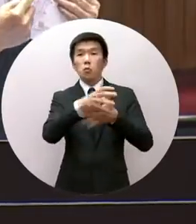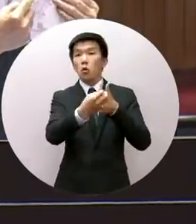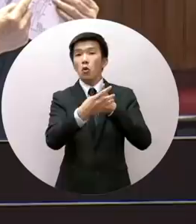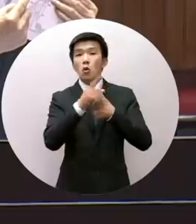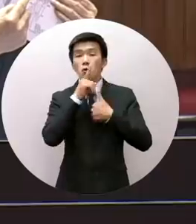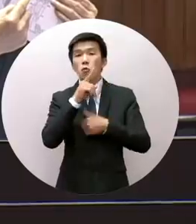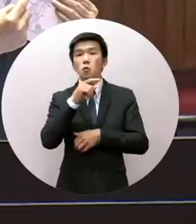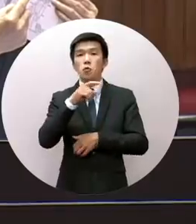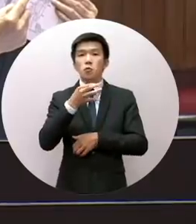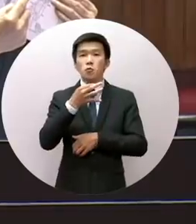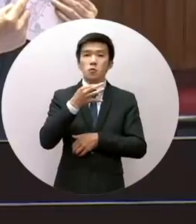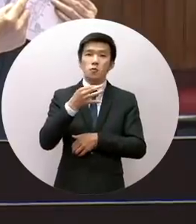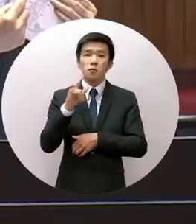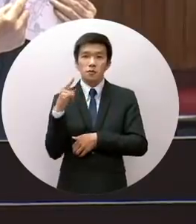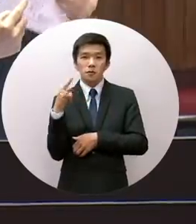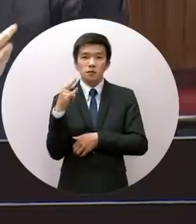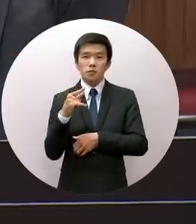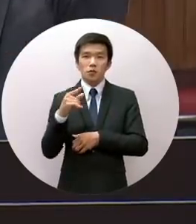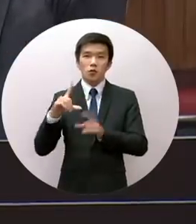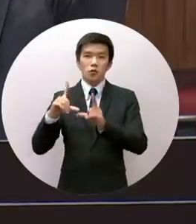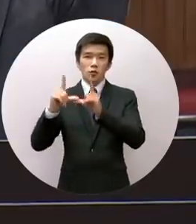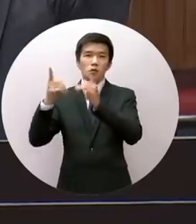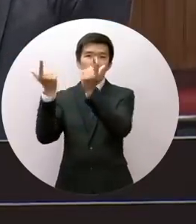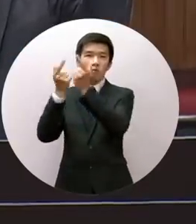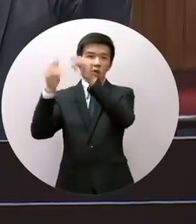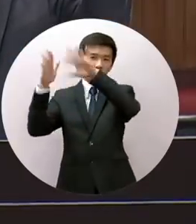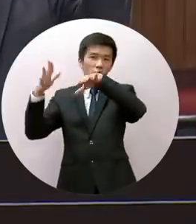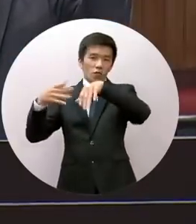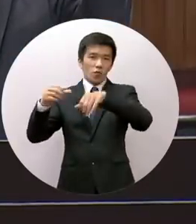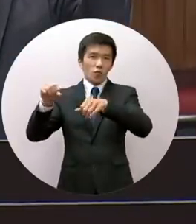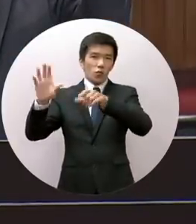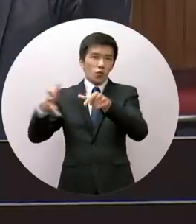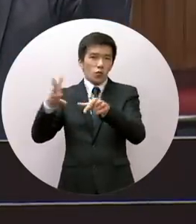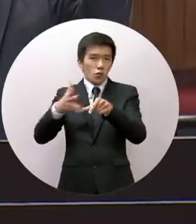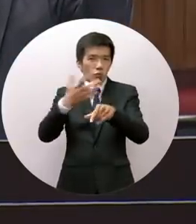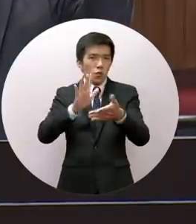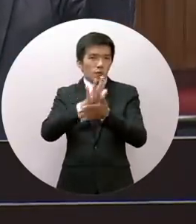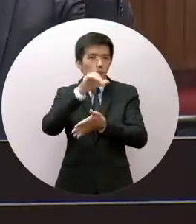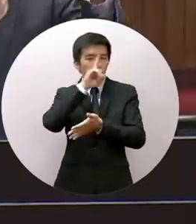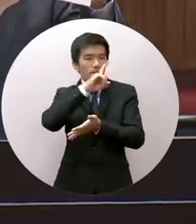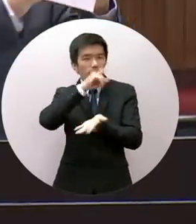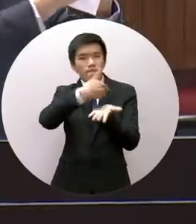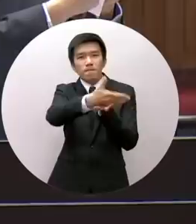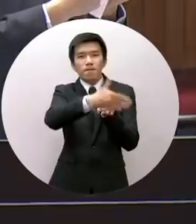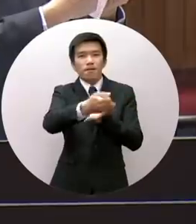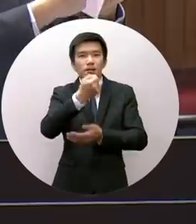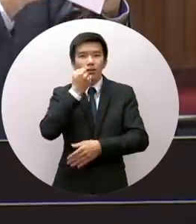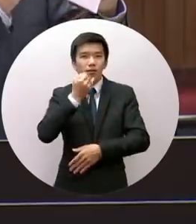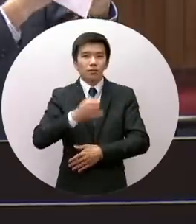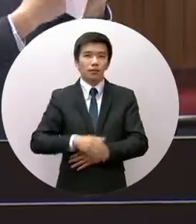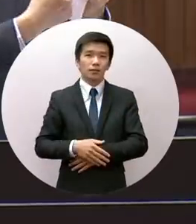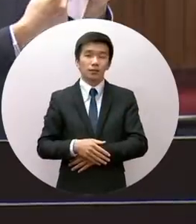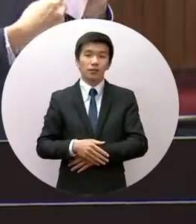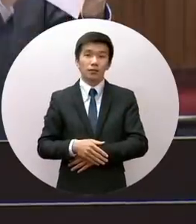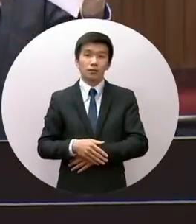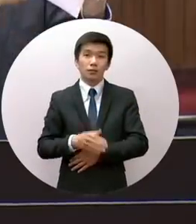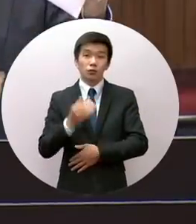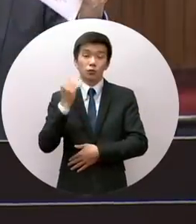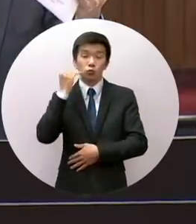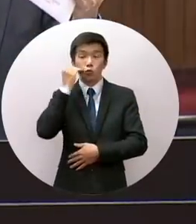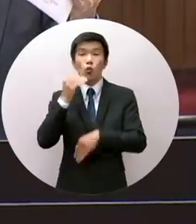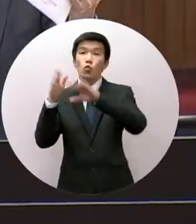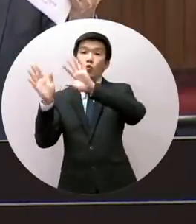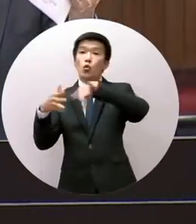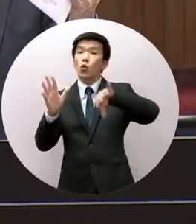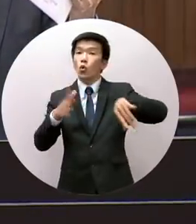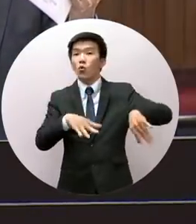季风加强啊，这是环保署给我的资料啊。 要等东北季风加强，空气污染自然就吹